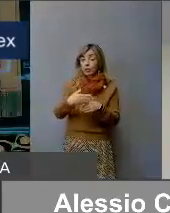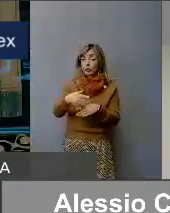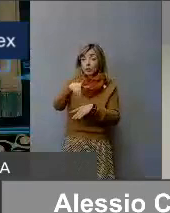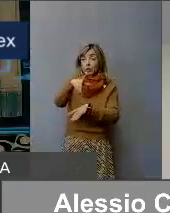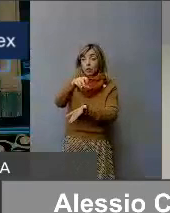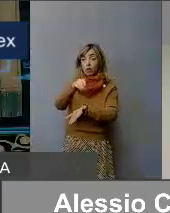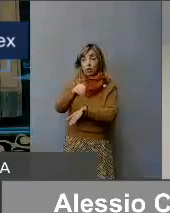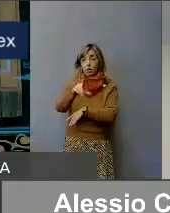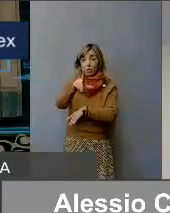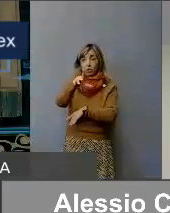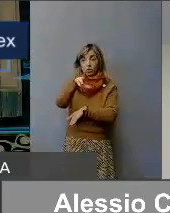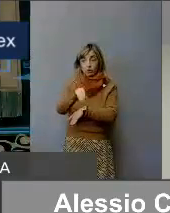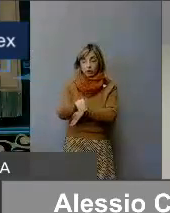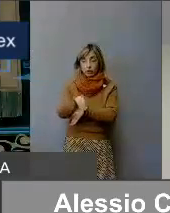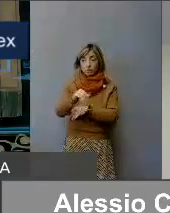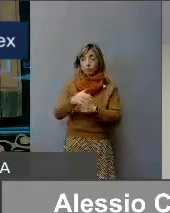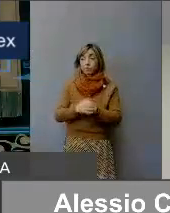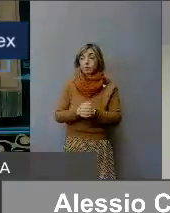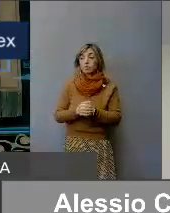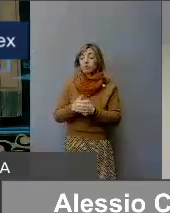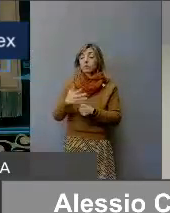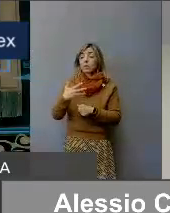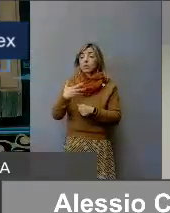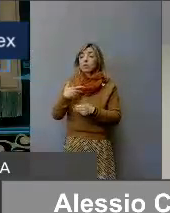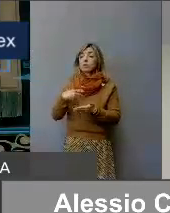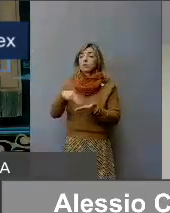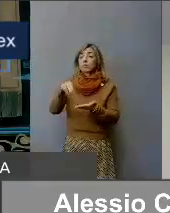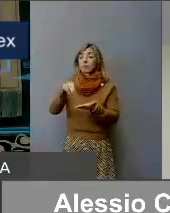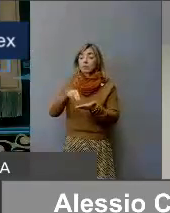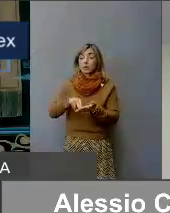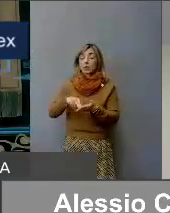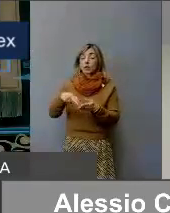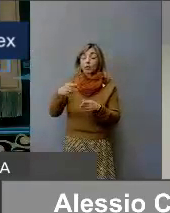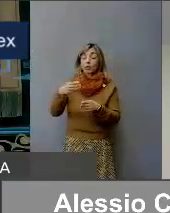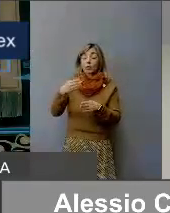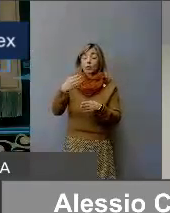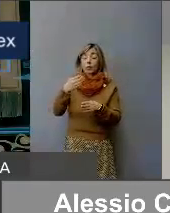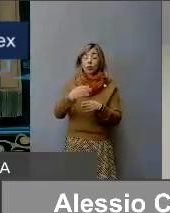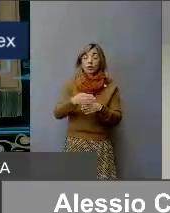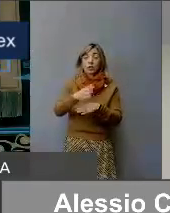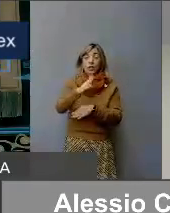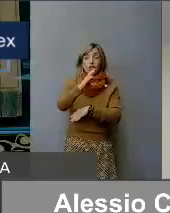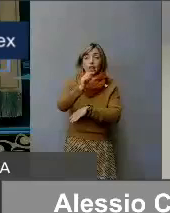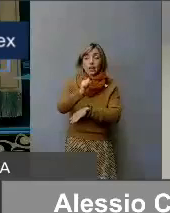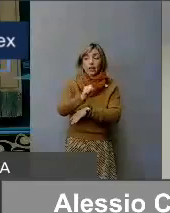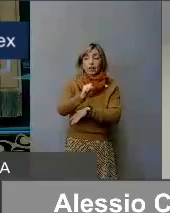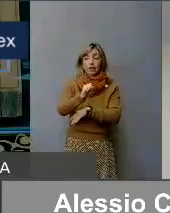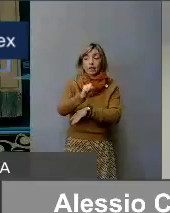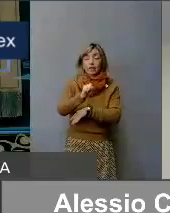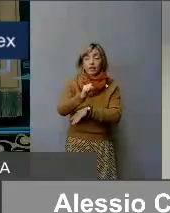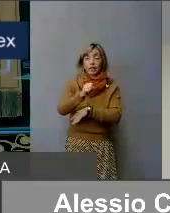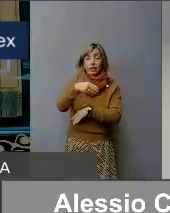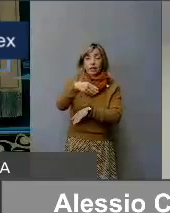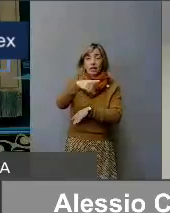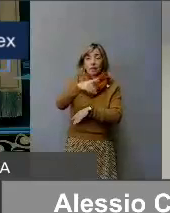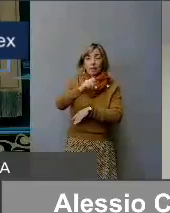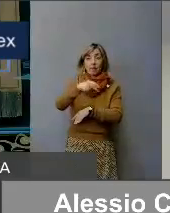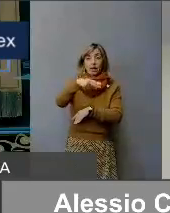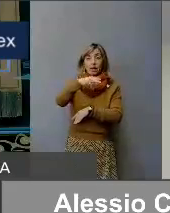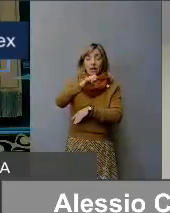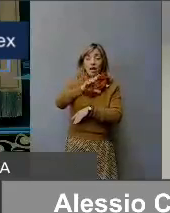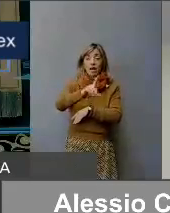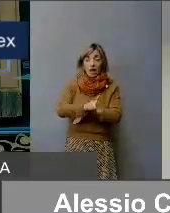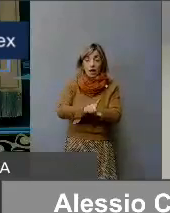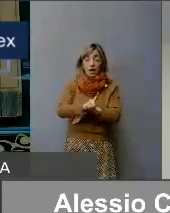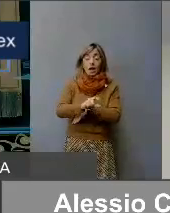sono interventi sempre notato consigliere campanella scusi con si aggiornano la immagino che intervenga a favore devo